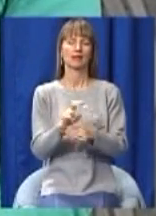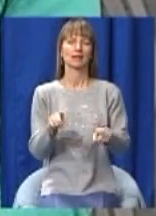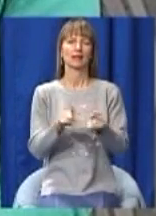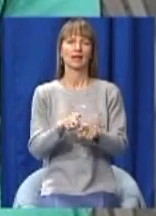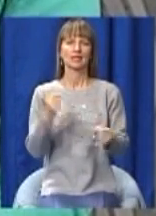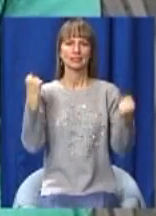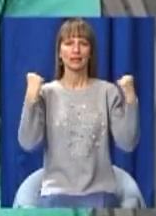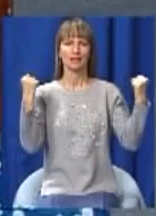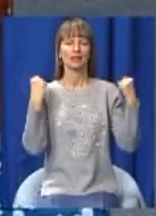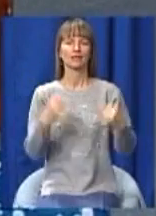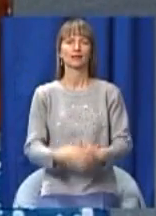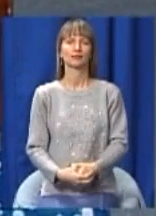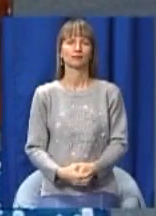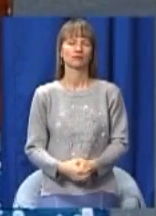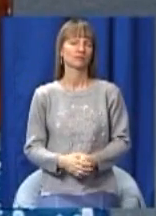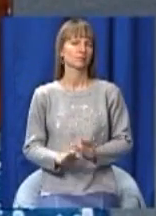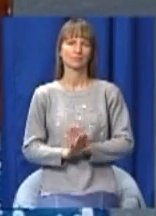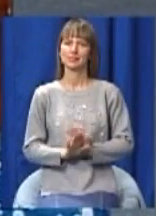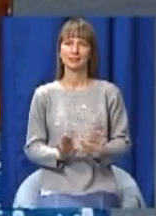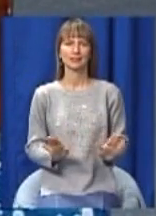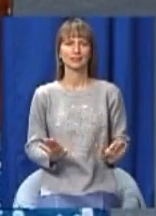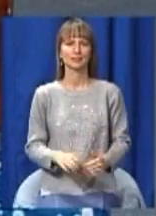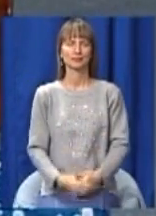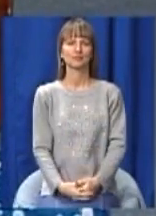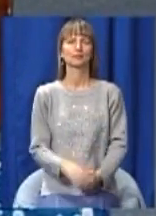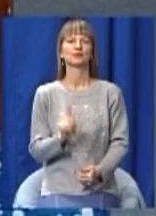первые занятия нет чему